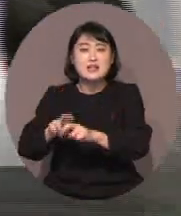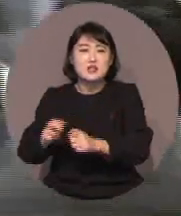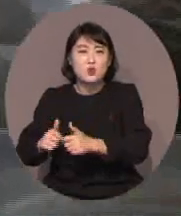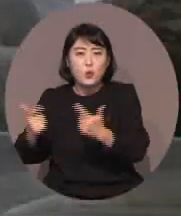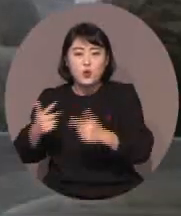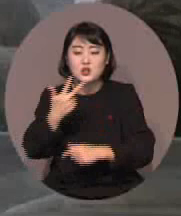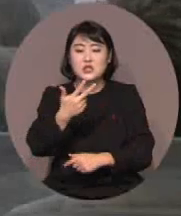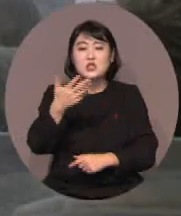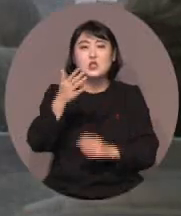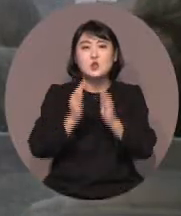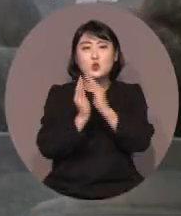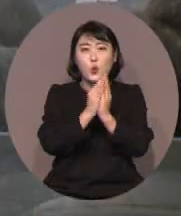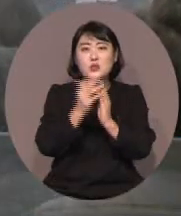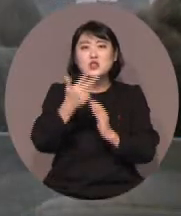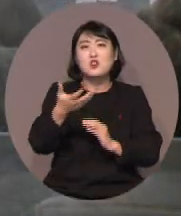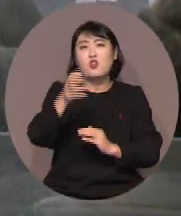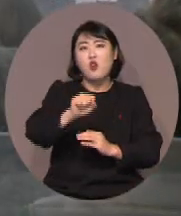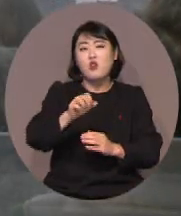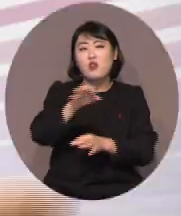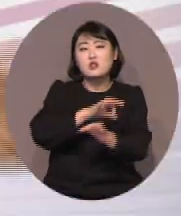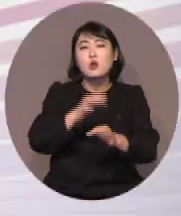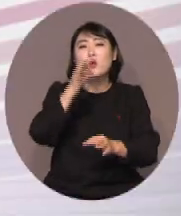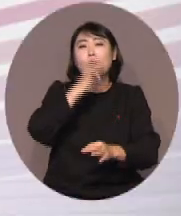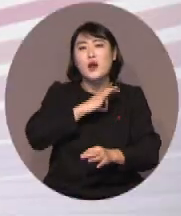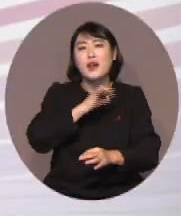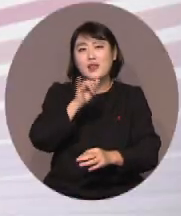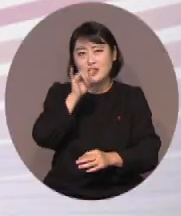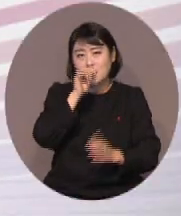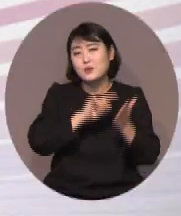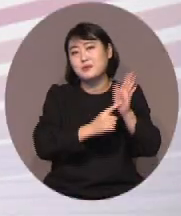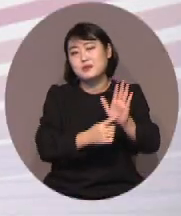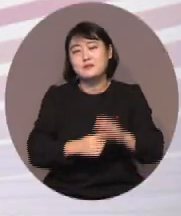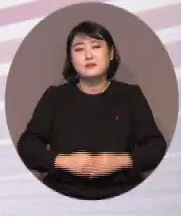7조 7천억 원의 경제효과가 발생할 것이라고 덧붙였습니다